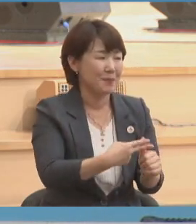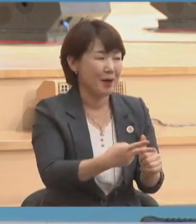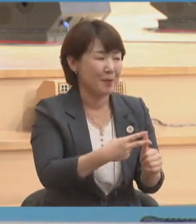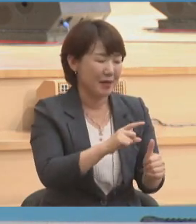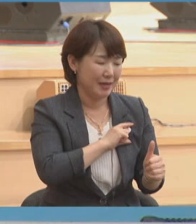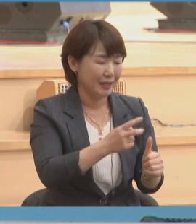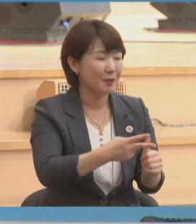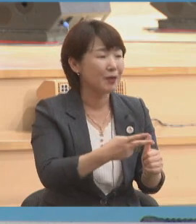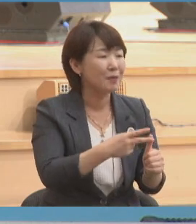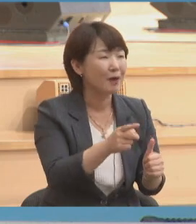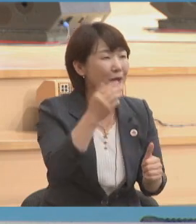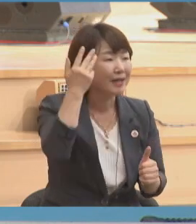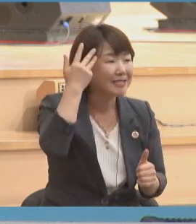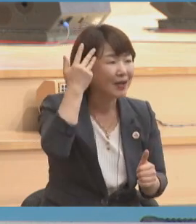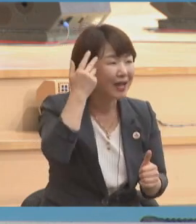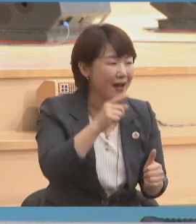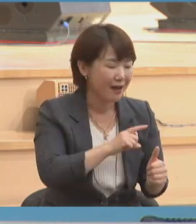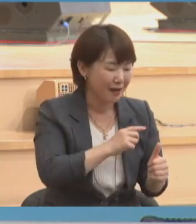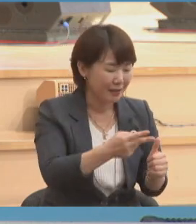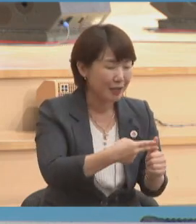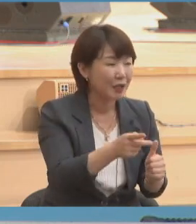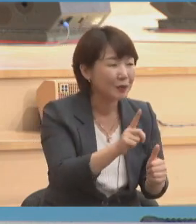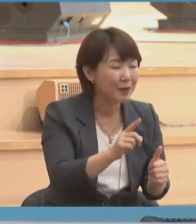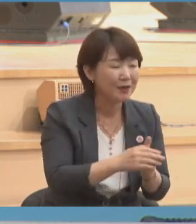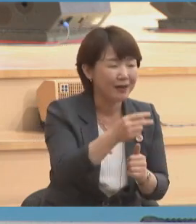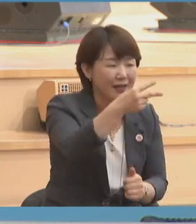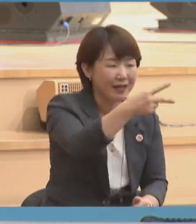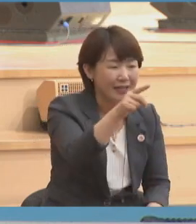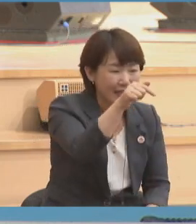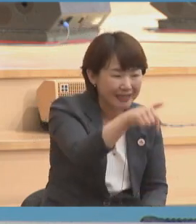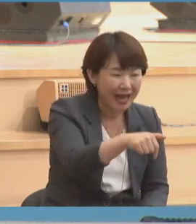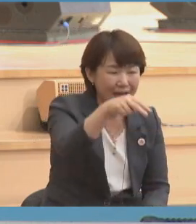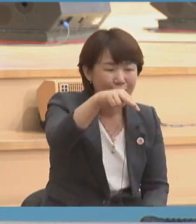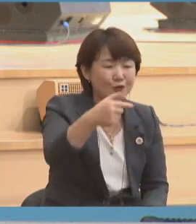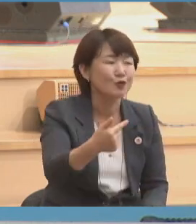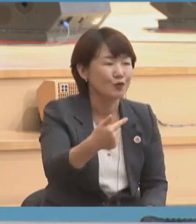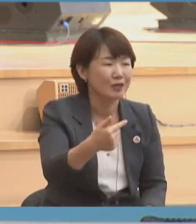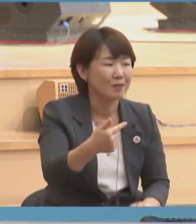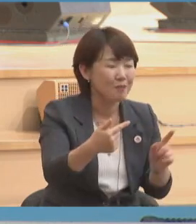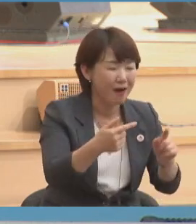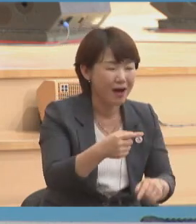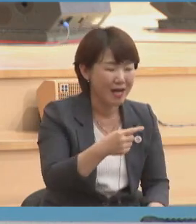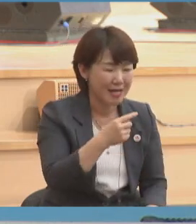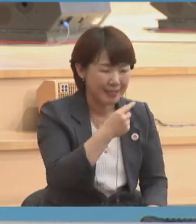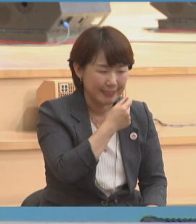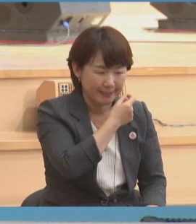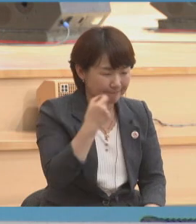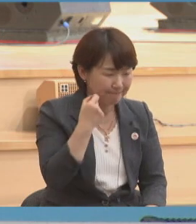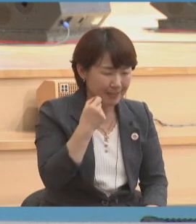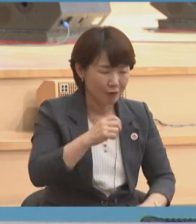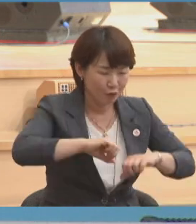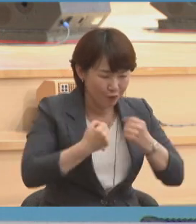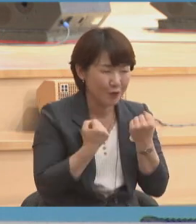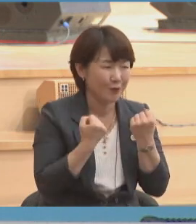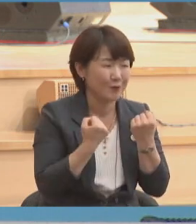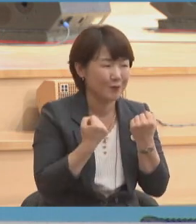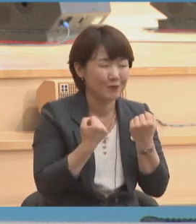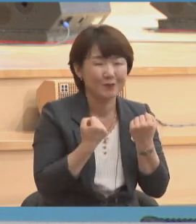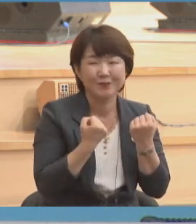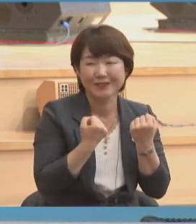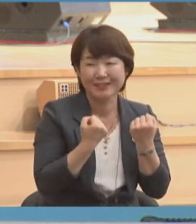인생의 좌우명이기도 하고 별명이 뭐냐면 닭순이래. 닭순. 닥치고 순종.